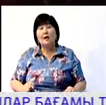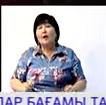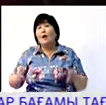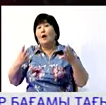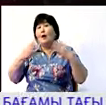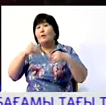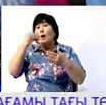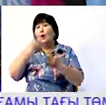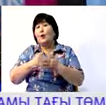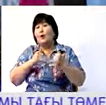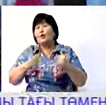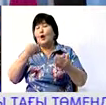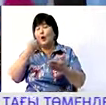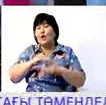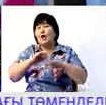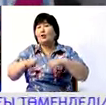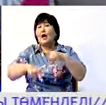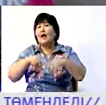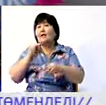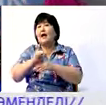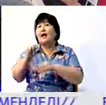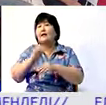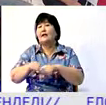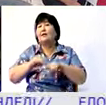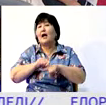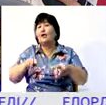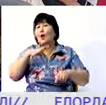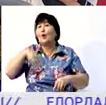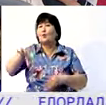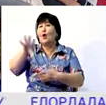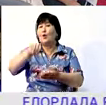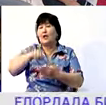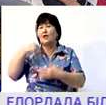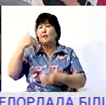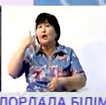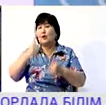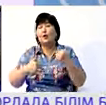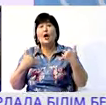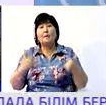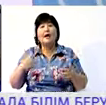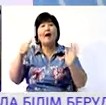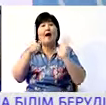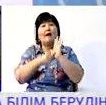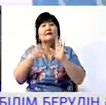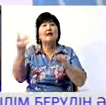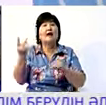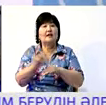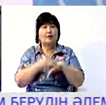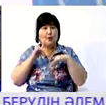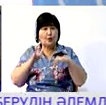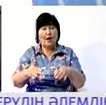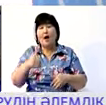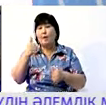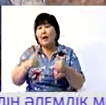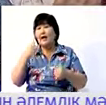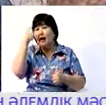Отбасы құндылығын нығайтып, ұлағат тұрпақ тәрбиелі өнегелі жанұяларды насихаттап, көпшілікке үлгіту мақсатындағы конкурс биыл 6-шы жыл қатарынан өткізіліп отыр.